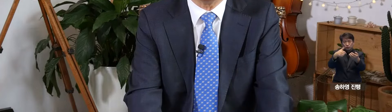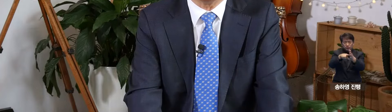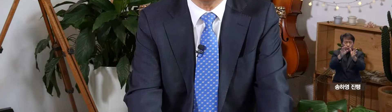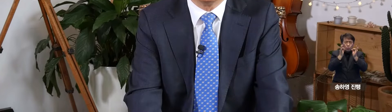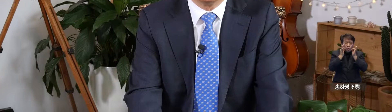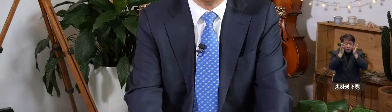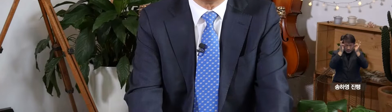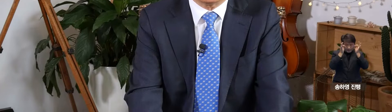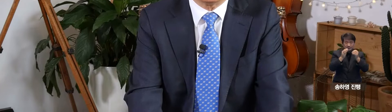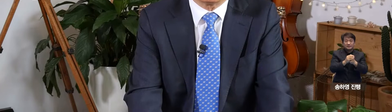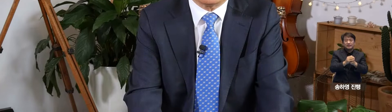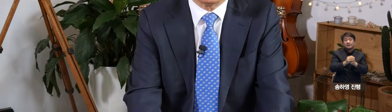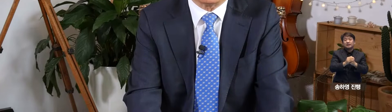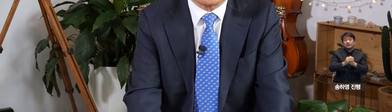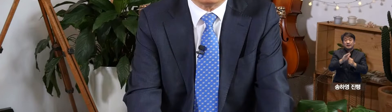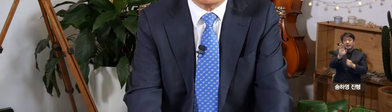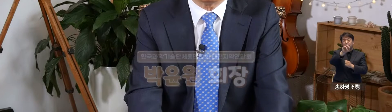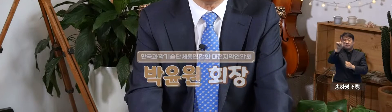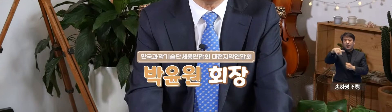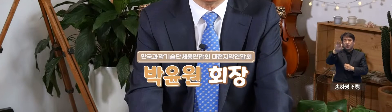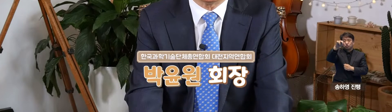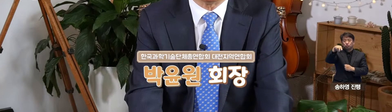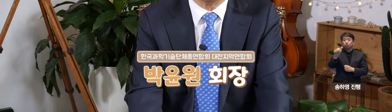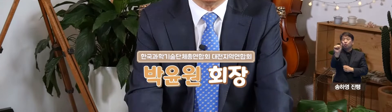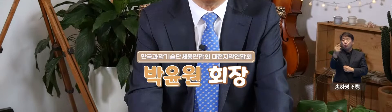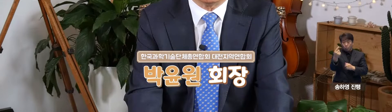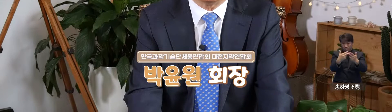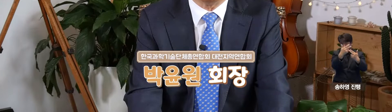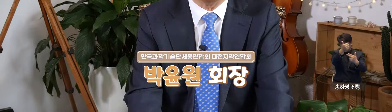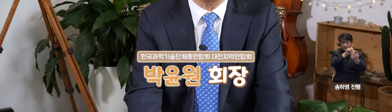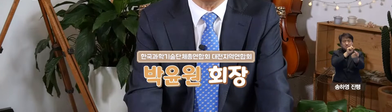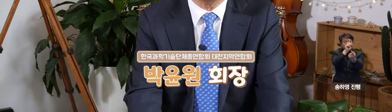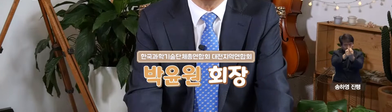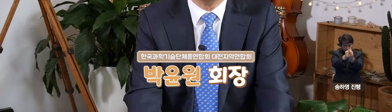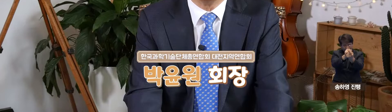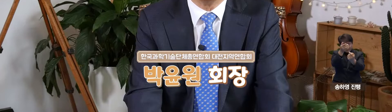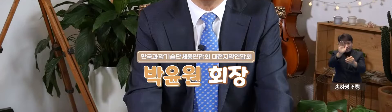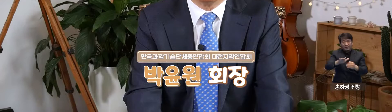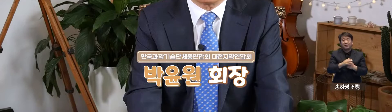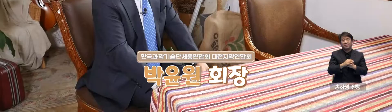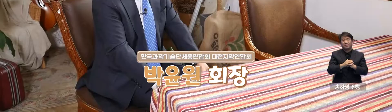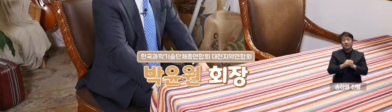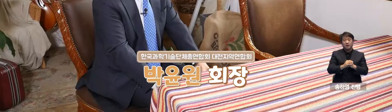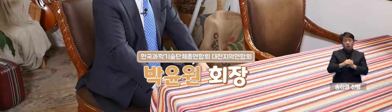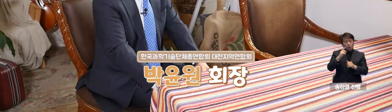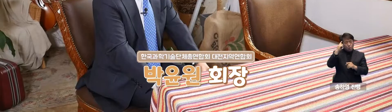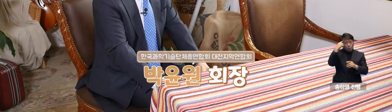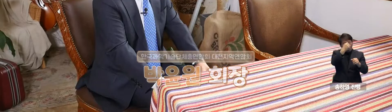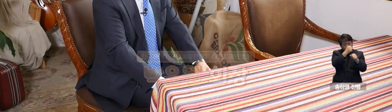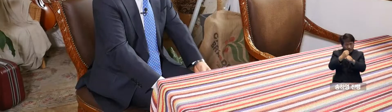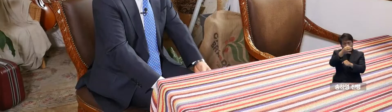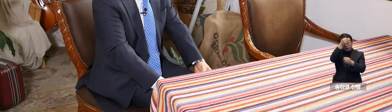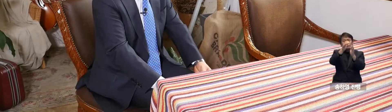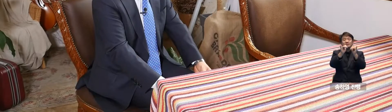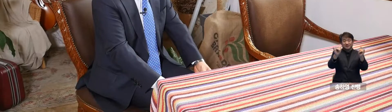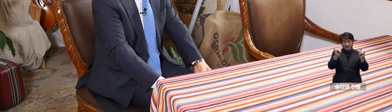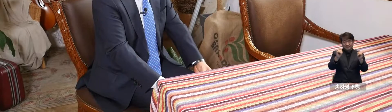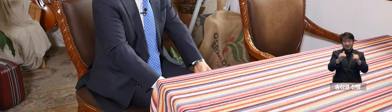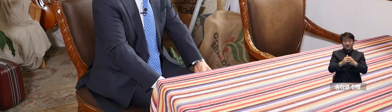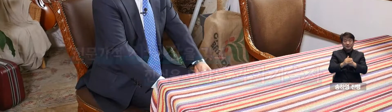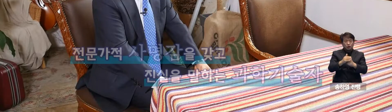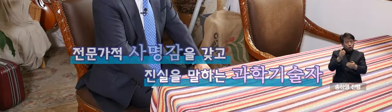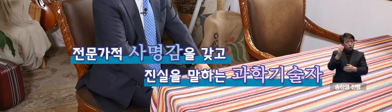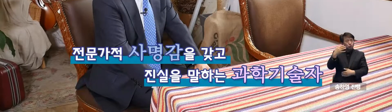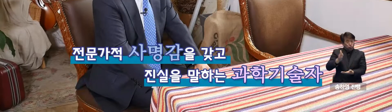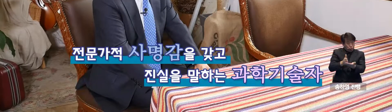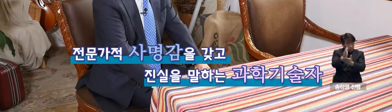애쓰고 계신 대전과총의 박윤원 회장님을 만나뵀는데요. 과학기술자들은